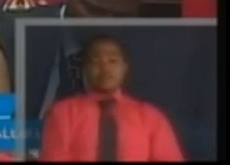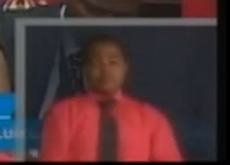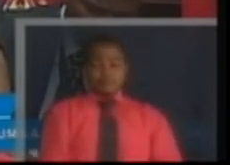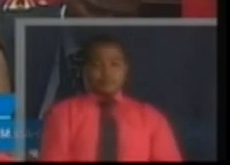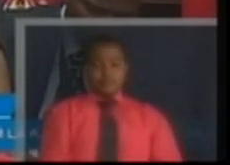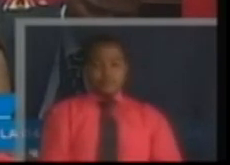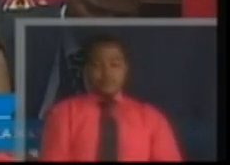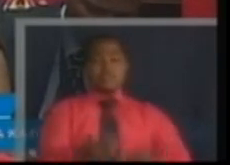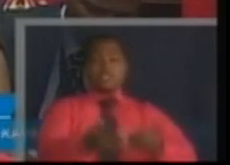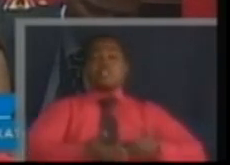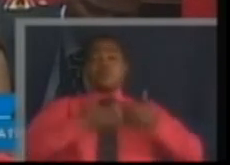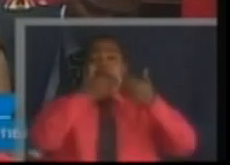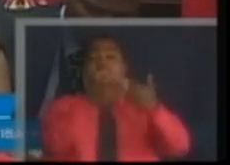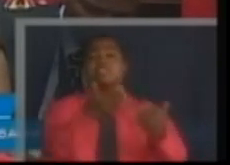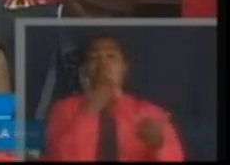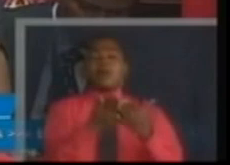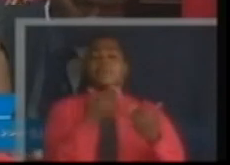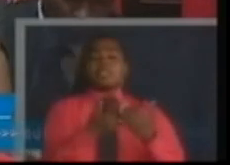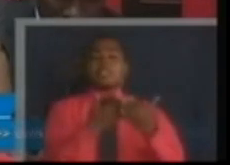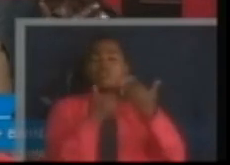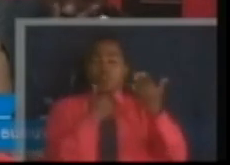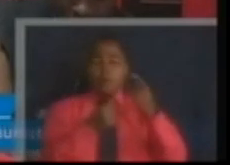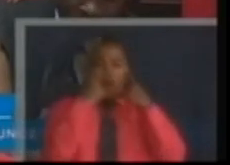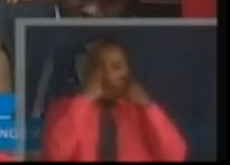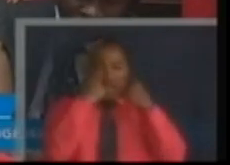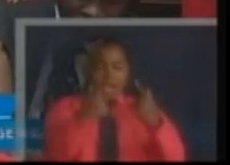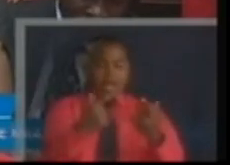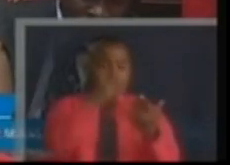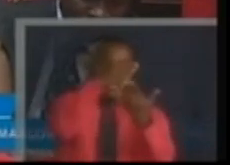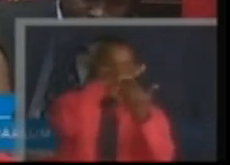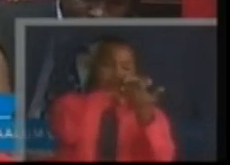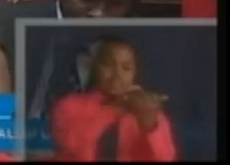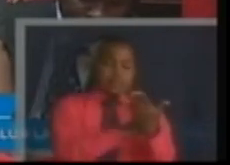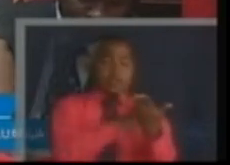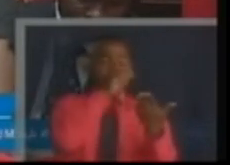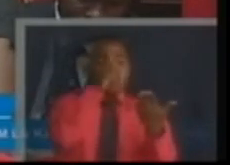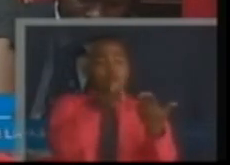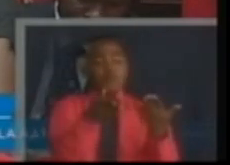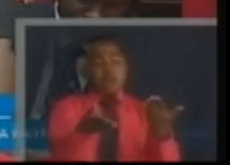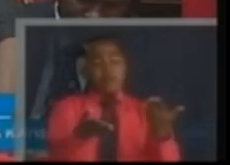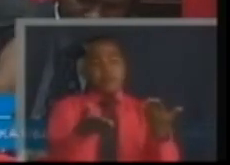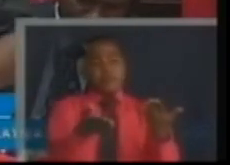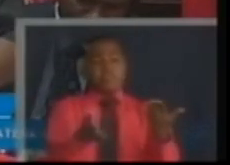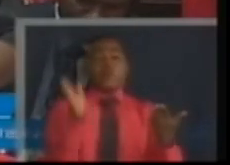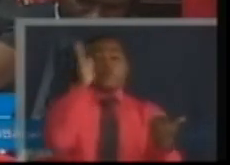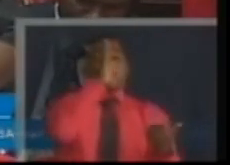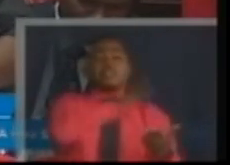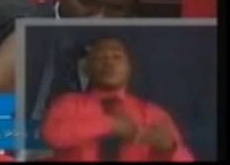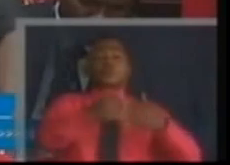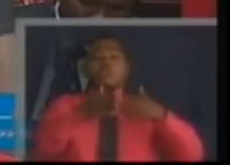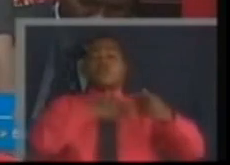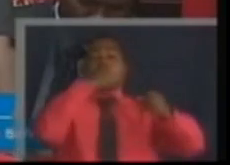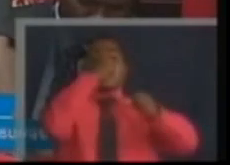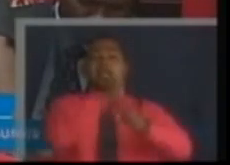niliwasilisha mapendekezo kwamba ukiangalia ratiba tulio nayo mheshimiwa mwenyekiti, kwa siku tunafanya kazi saa